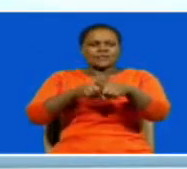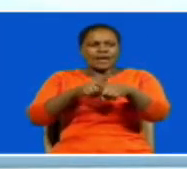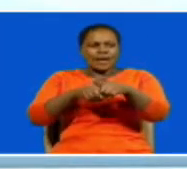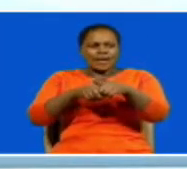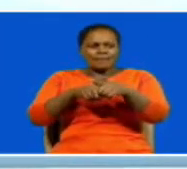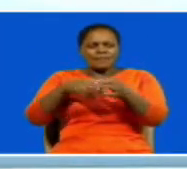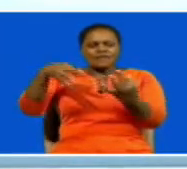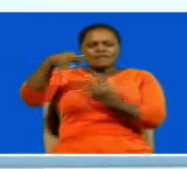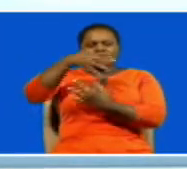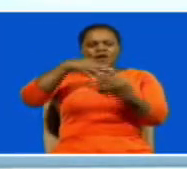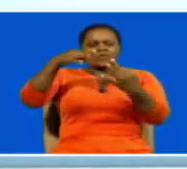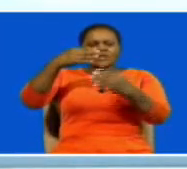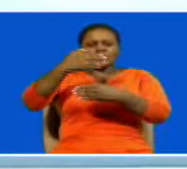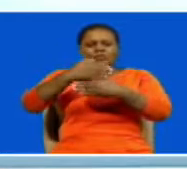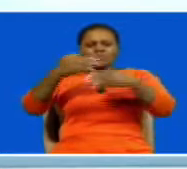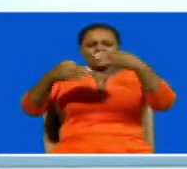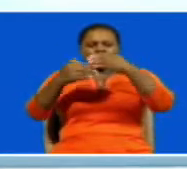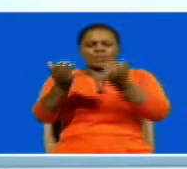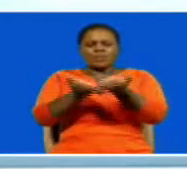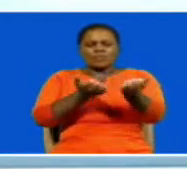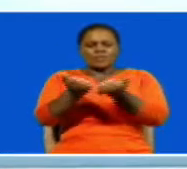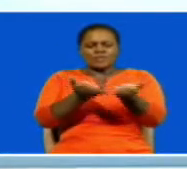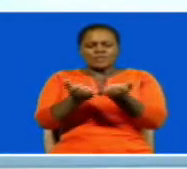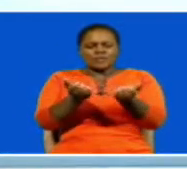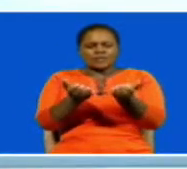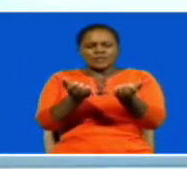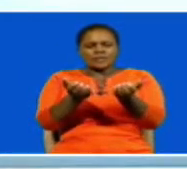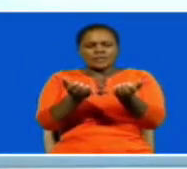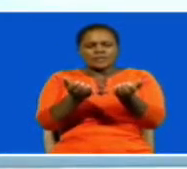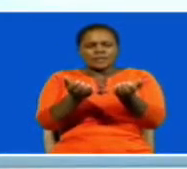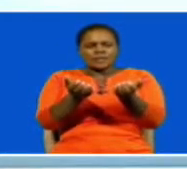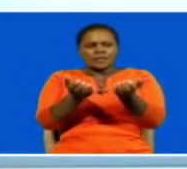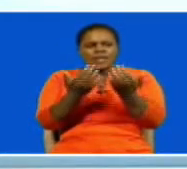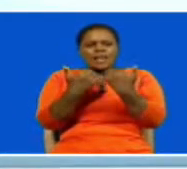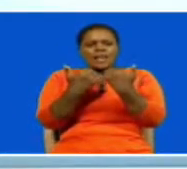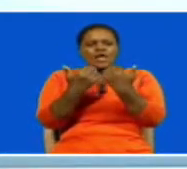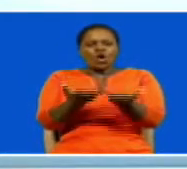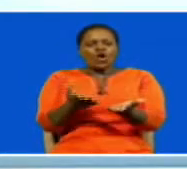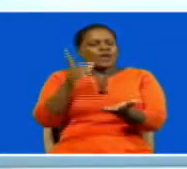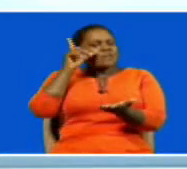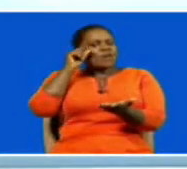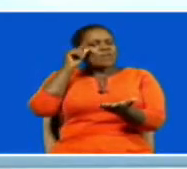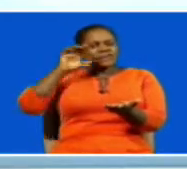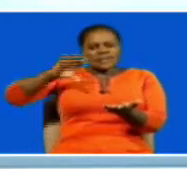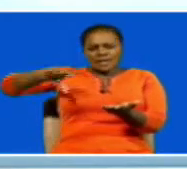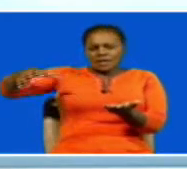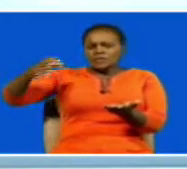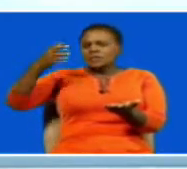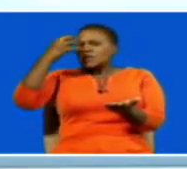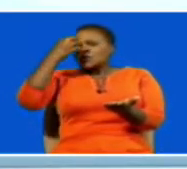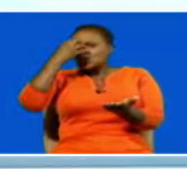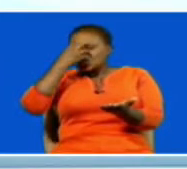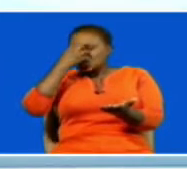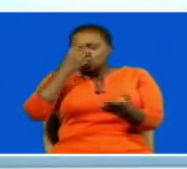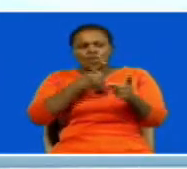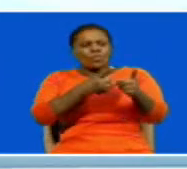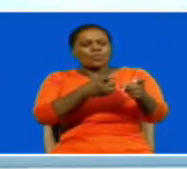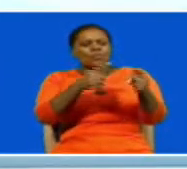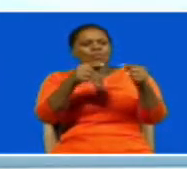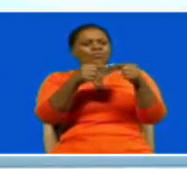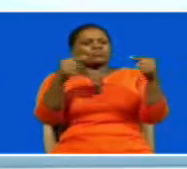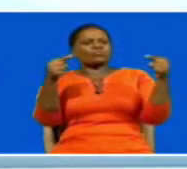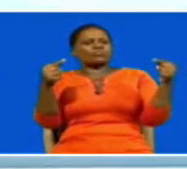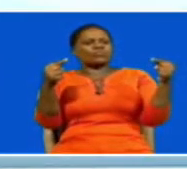jiwe la msingi katika eneo la kibiashara la Dongo Kundu, eneo la Likoni, kaunti ya Mombasa, Ruto amelaumu upinzani